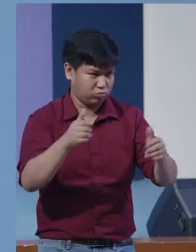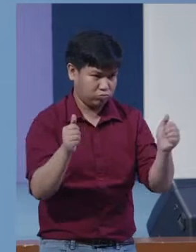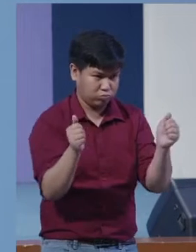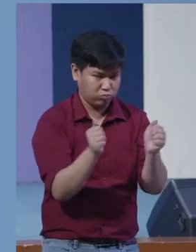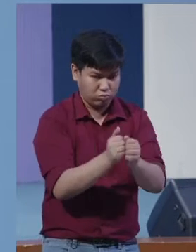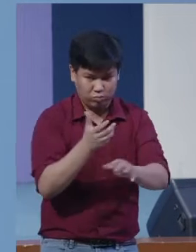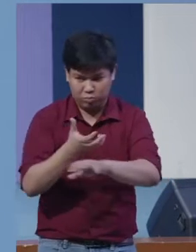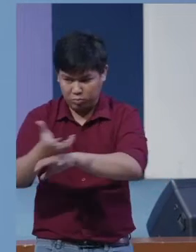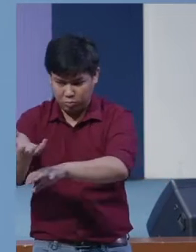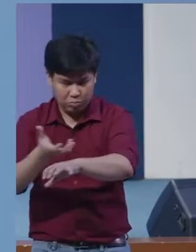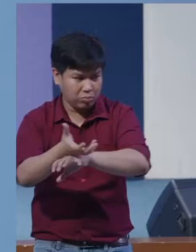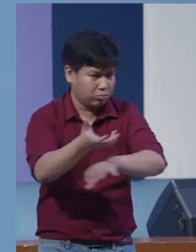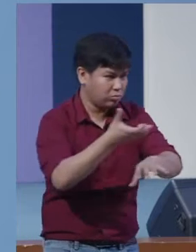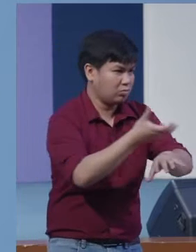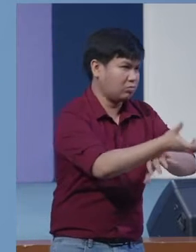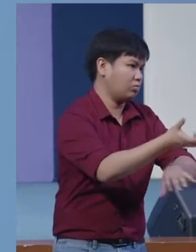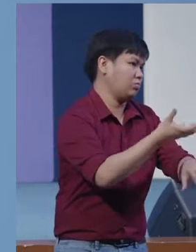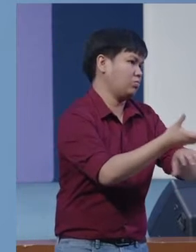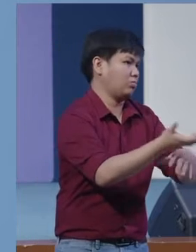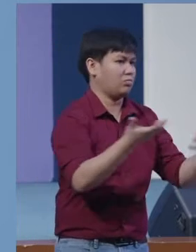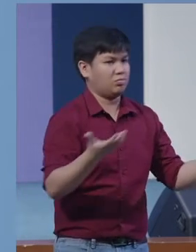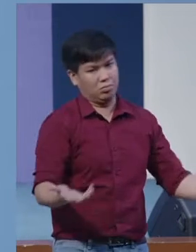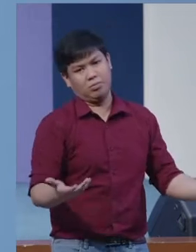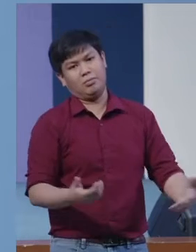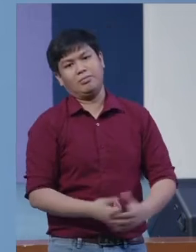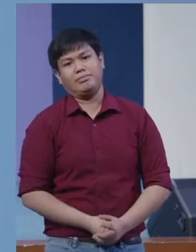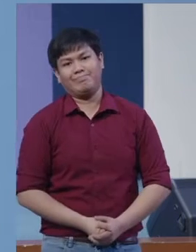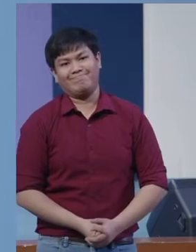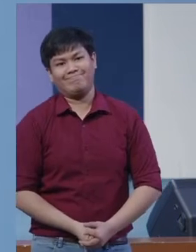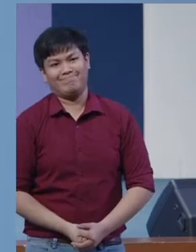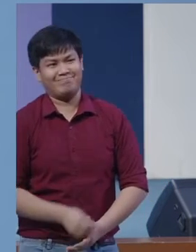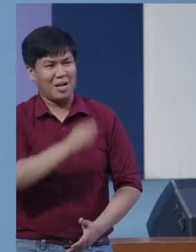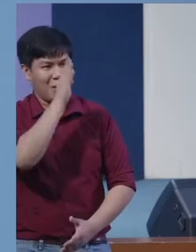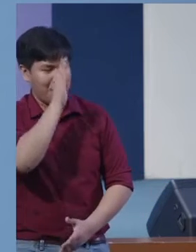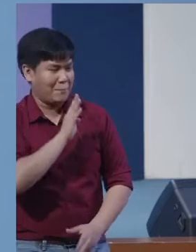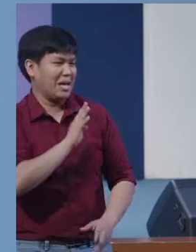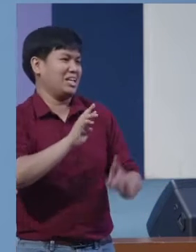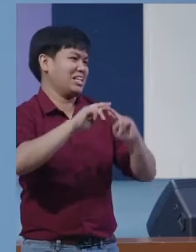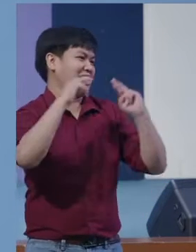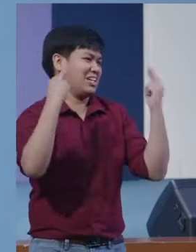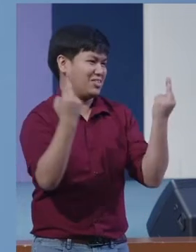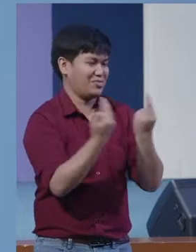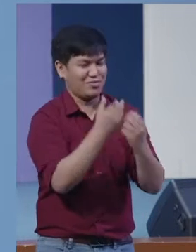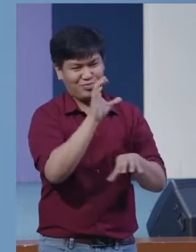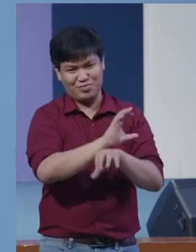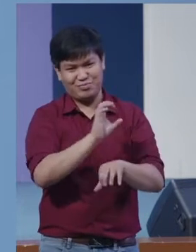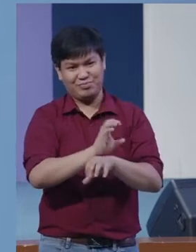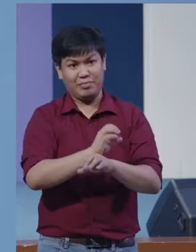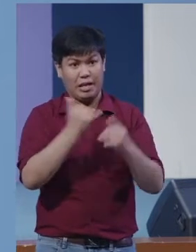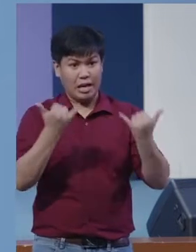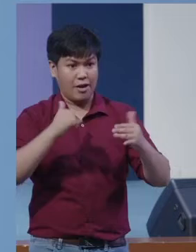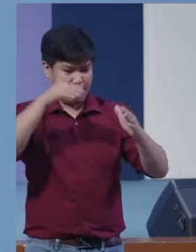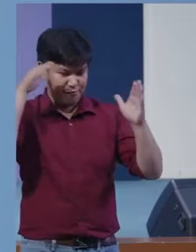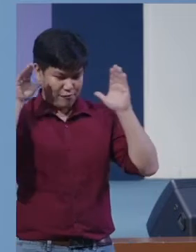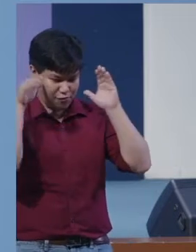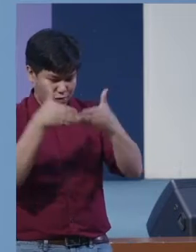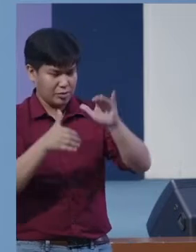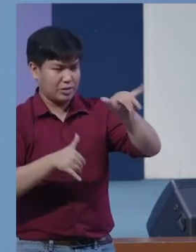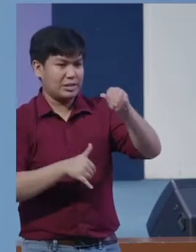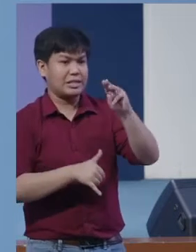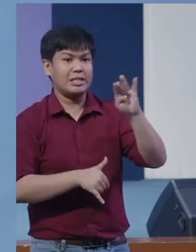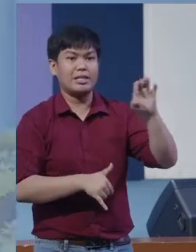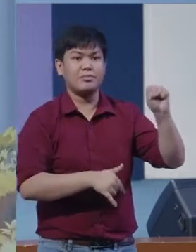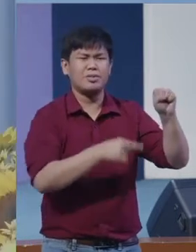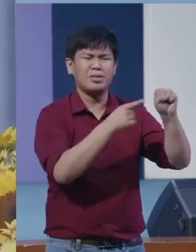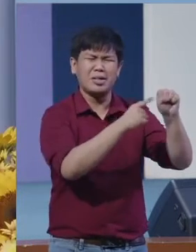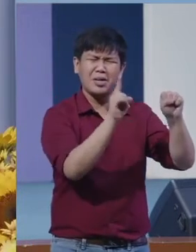paninirang puri sa isa't isa. James chapter 4, verse 11. Titignan po natin ang